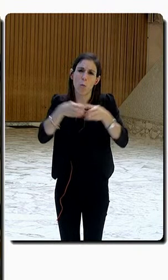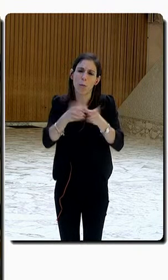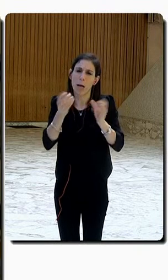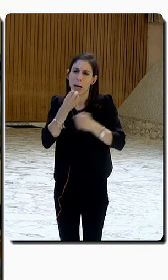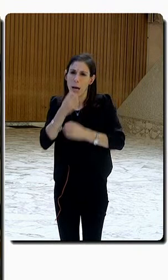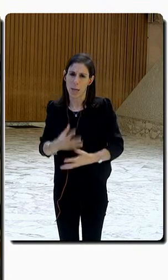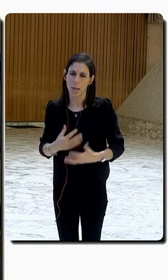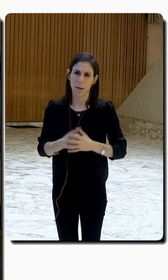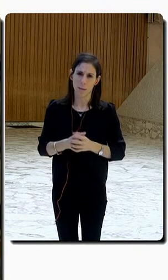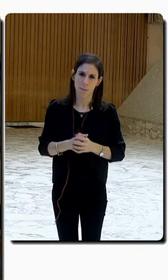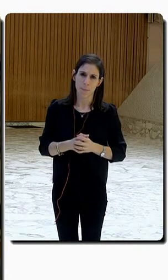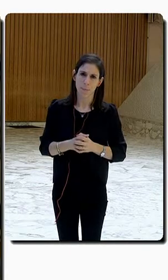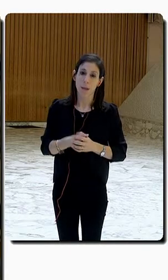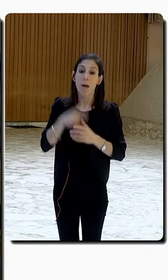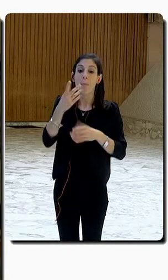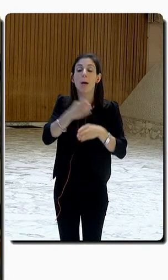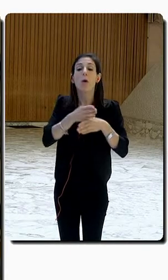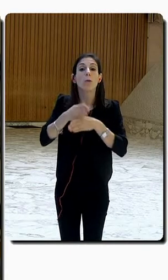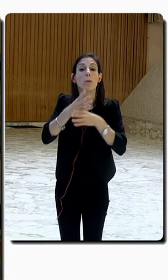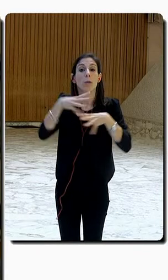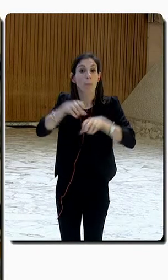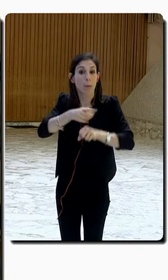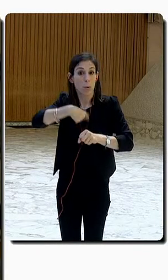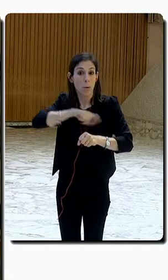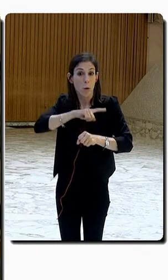de nos peines, l'importance de la consolation.